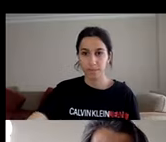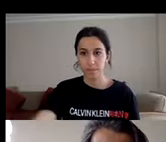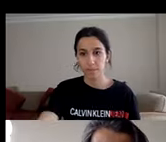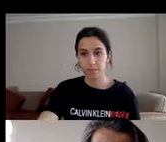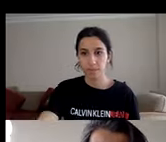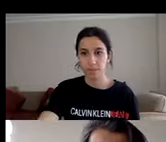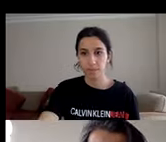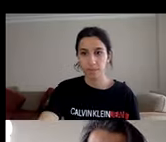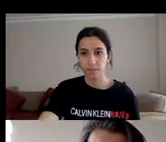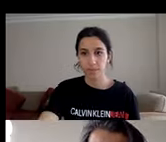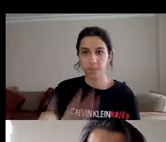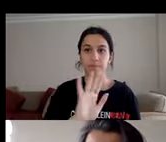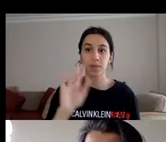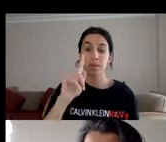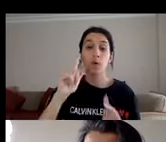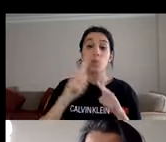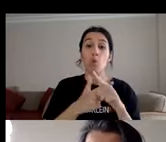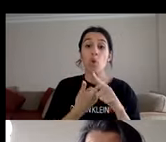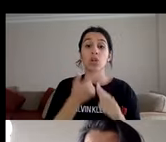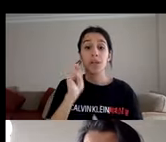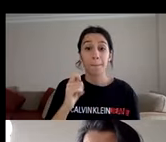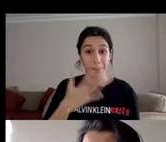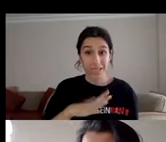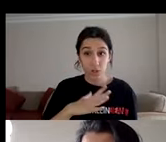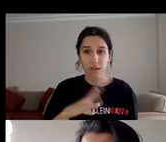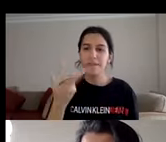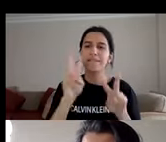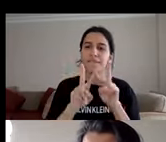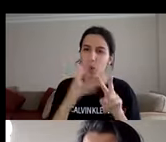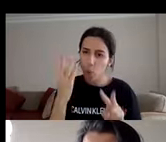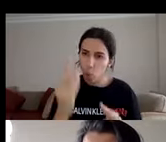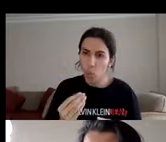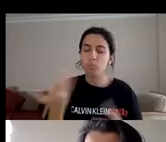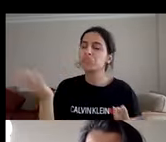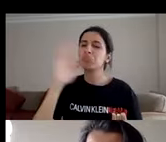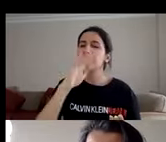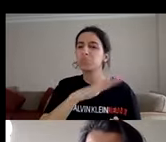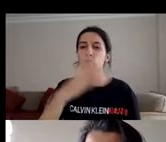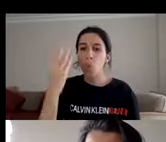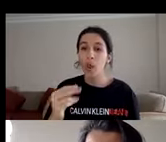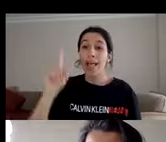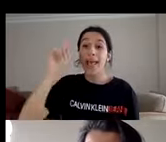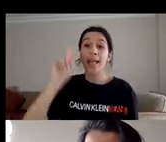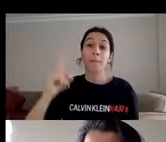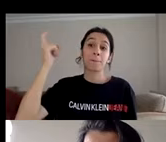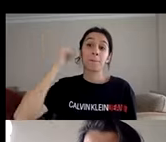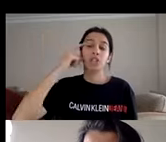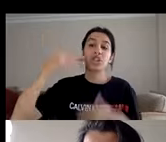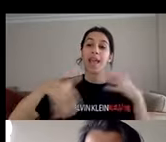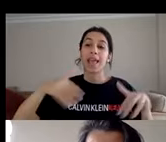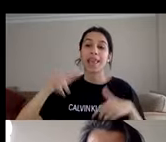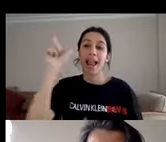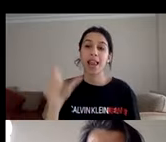Artık bir proje geliştirirken ister web sitesi olsun, dediğim gibi ister daha gelişmiş bir teknoloji olsun, en başından itibaren engelli topluluğu temsil